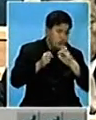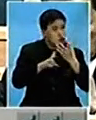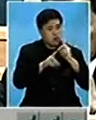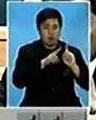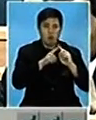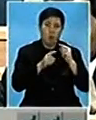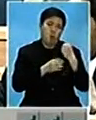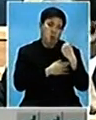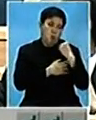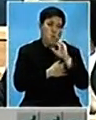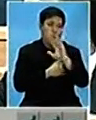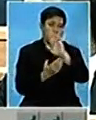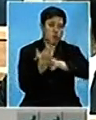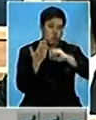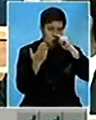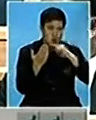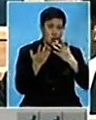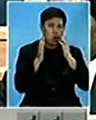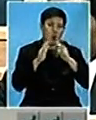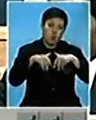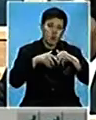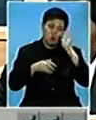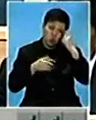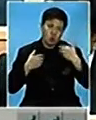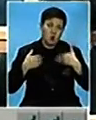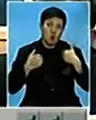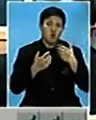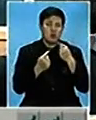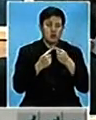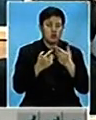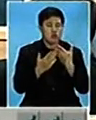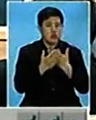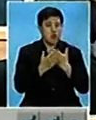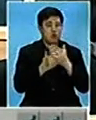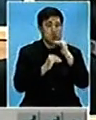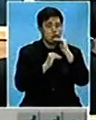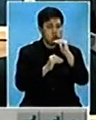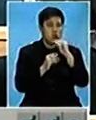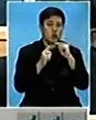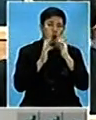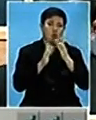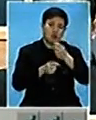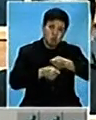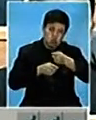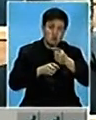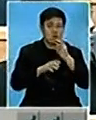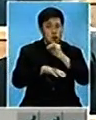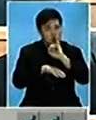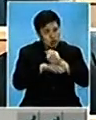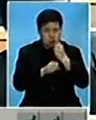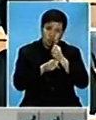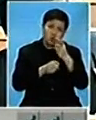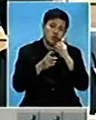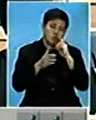ทศชาติประชาชนกำลังมีความสุขกับการที่ได้กำหนดราคาสินค้าโดยเฉพาะชาวไร่ชาวนานะครับฝากนำเรียนท่าน